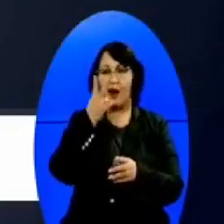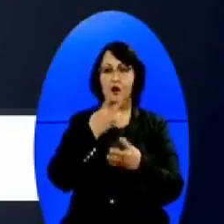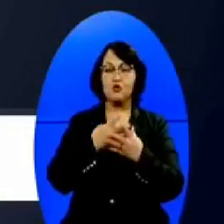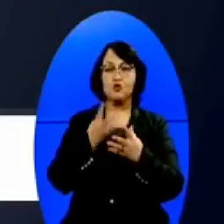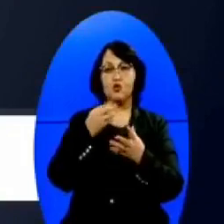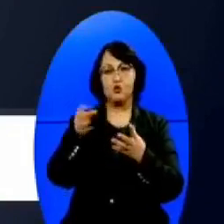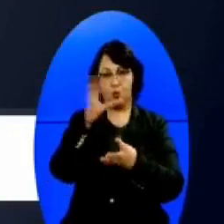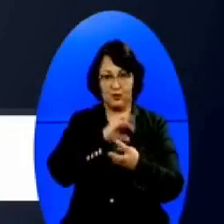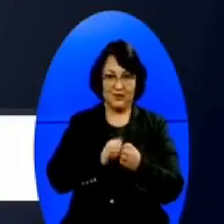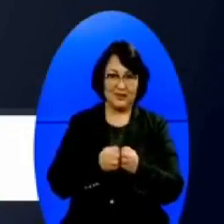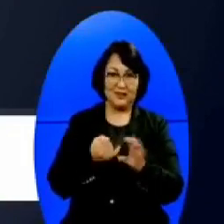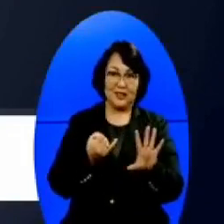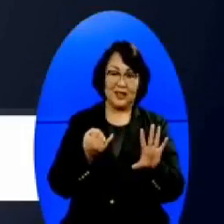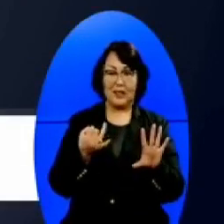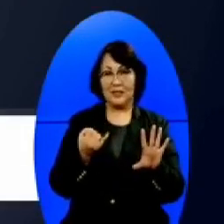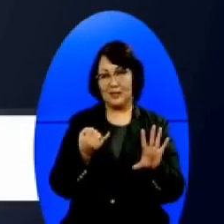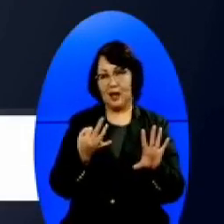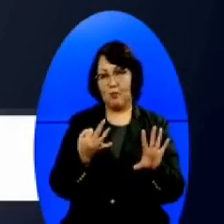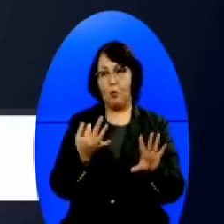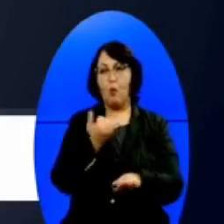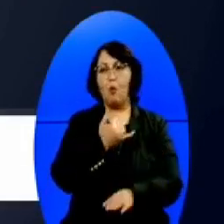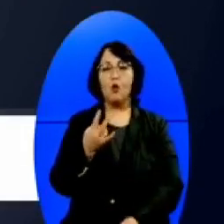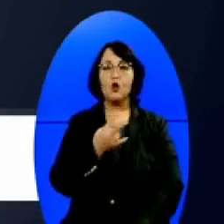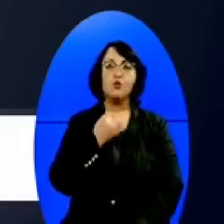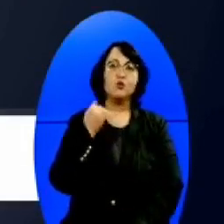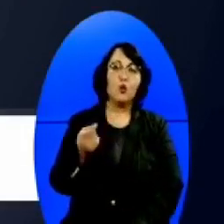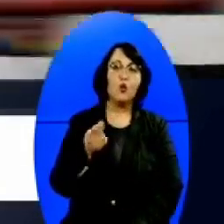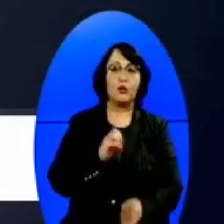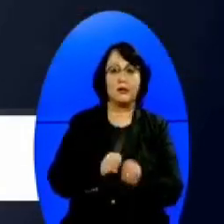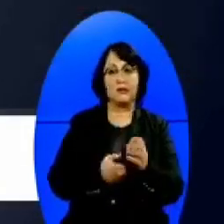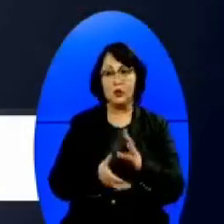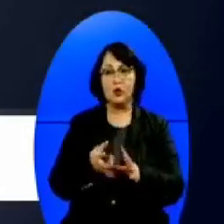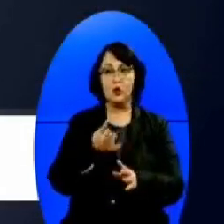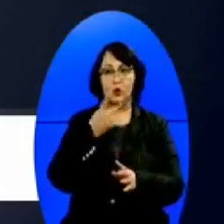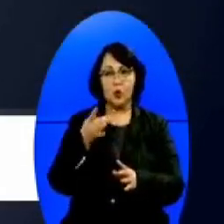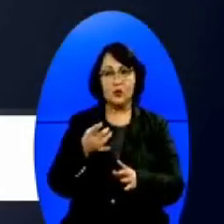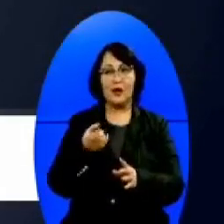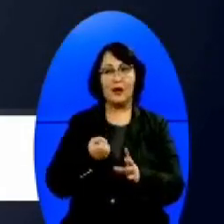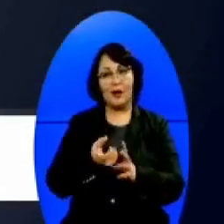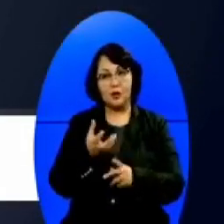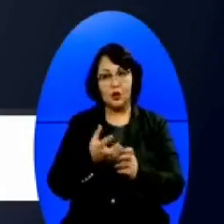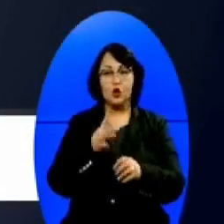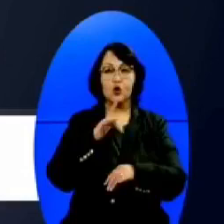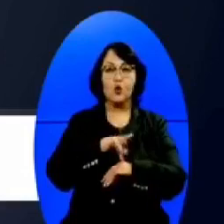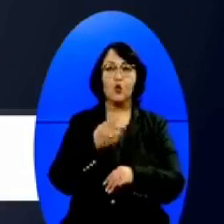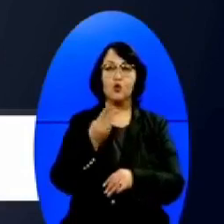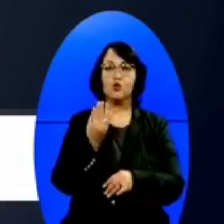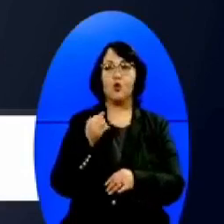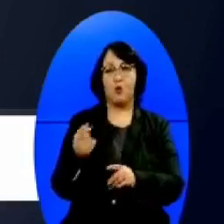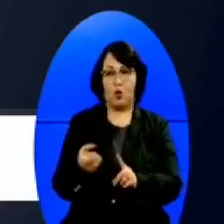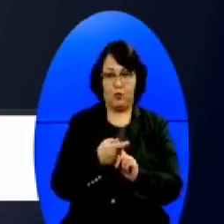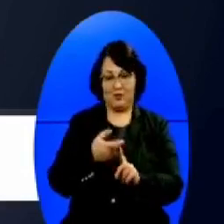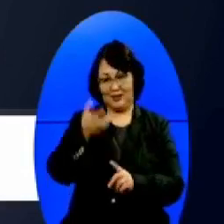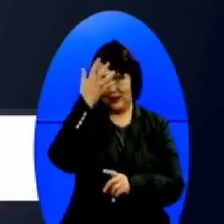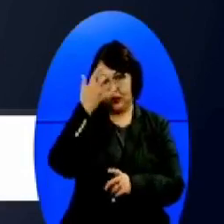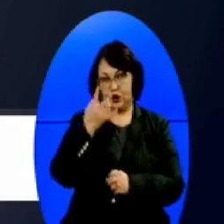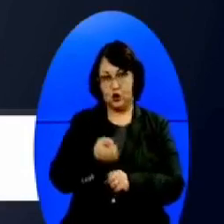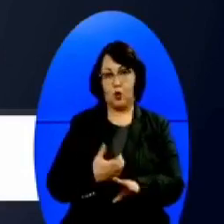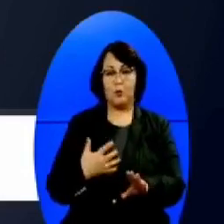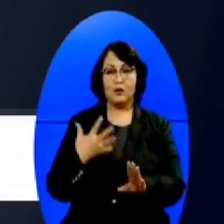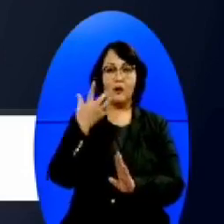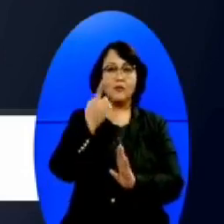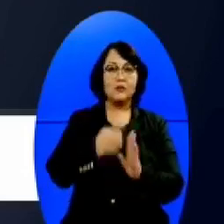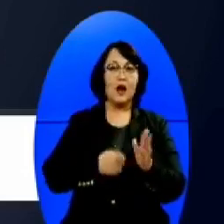68 уурын зуухыг буулгаж, нүүрсээр галалдаг төрийн байгууллагуудыг төвийн шугамд холбох ажлыг эрчимжүүлсэн. Засгийн газар өнгөрсөн оны 5-р